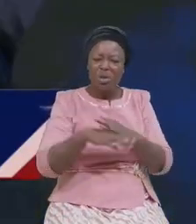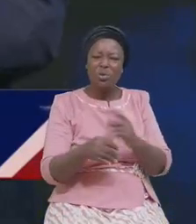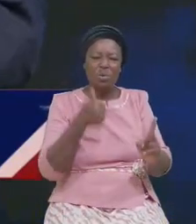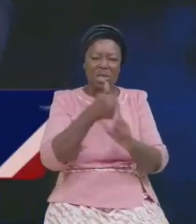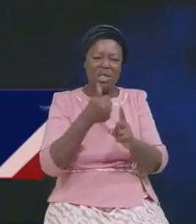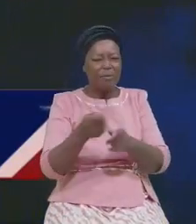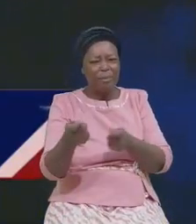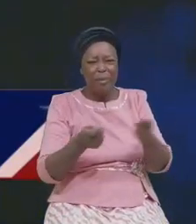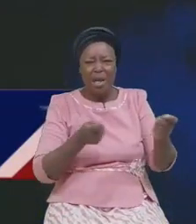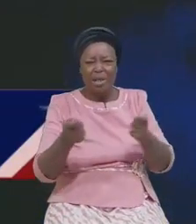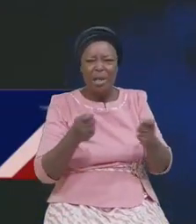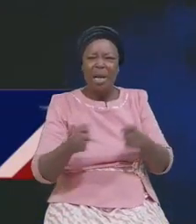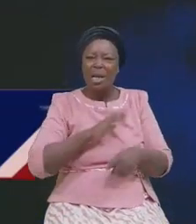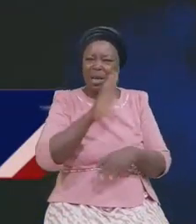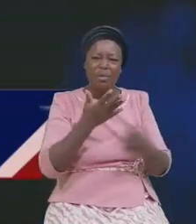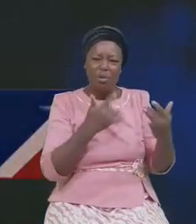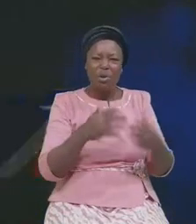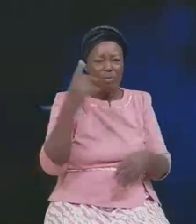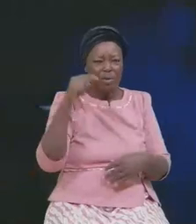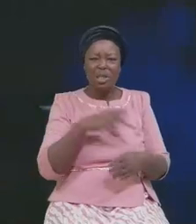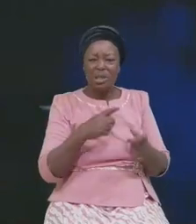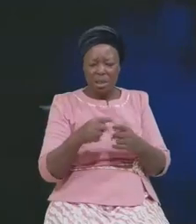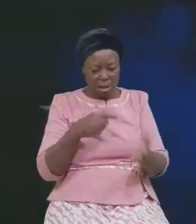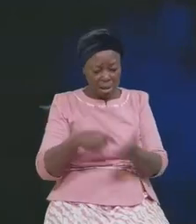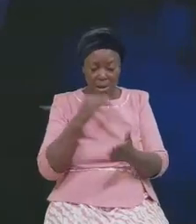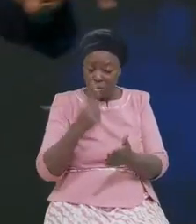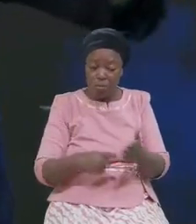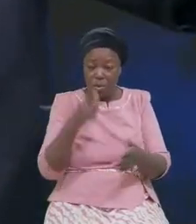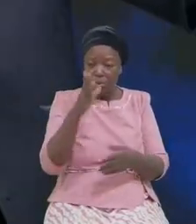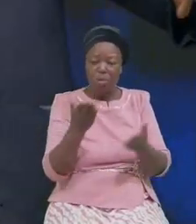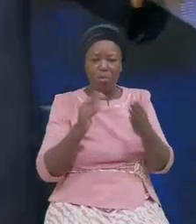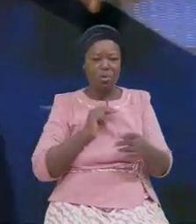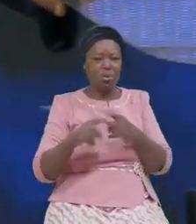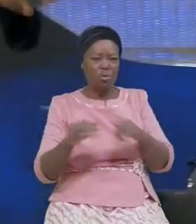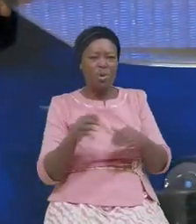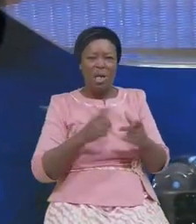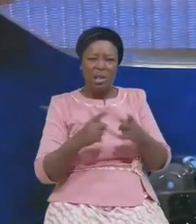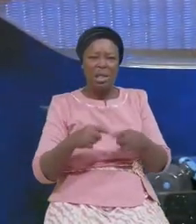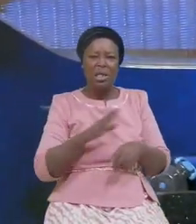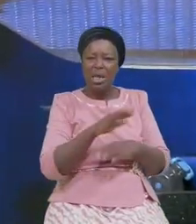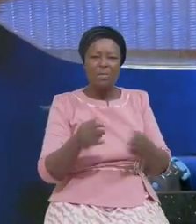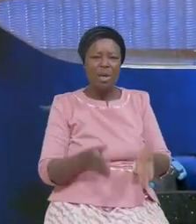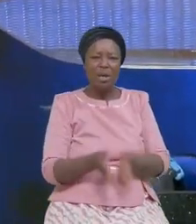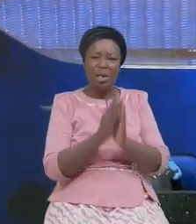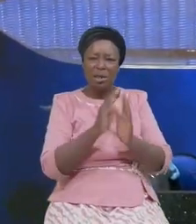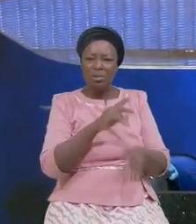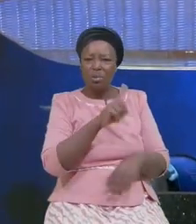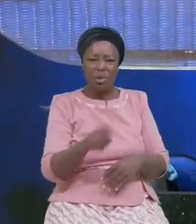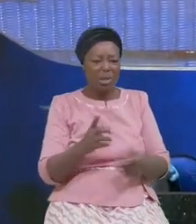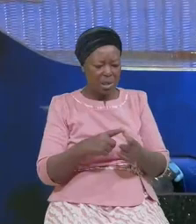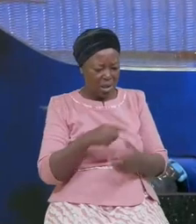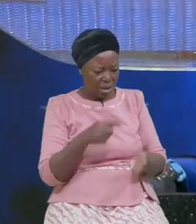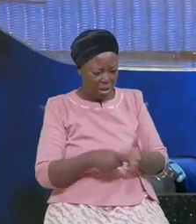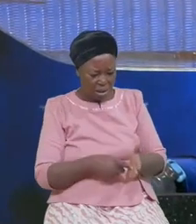ils n'attendent pas. Voici ce que Dieu veut, ce qu'il veut que cela soit fait. Et ils ne se posent pas la question, est-ce que le pas que je prends là,